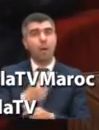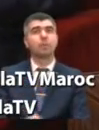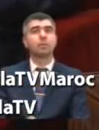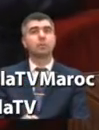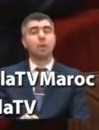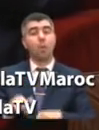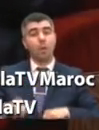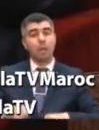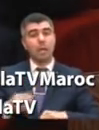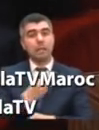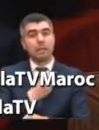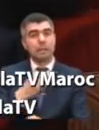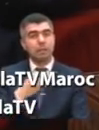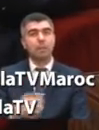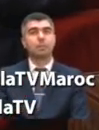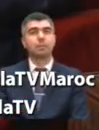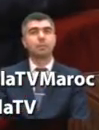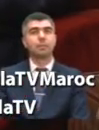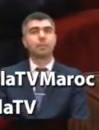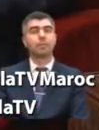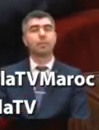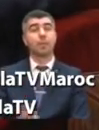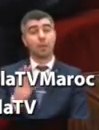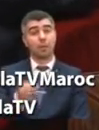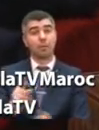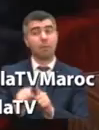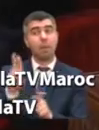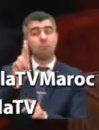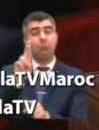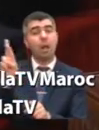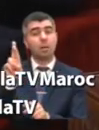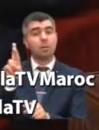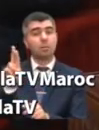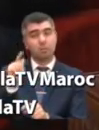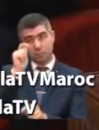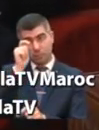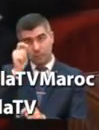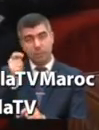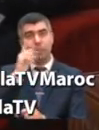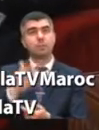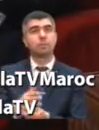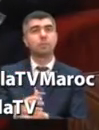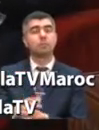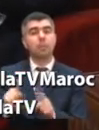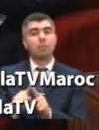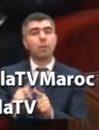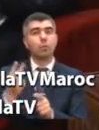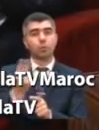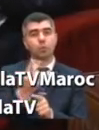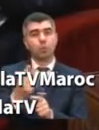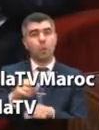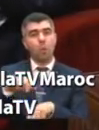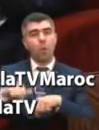ما تكلمتوا على الاختلالات يعني وتابعة لتنفيذ التوجيهات الملكية السامية بمعية قطاعين حكوميين اللي هما